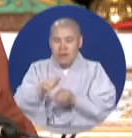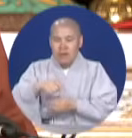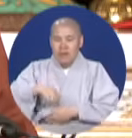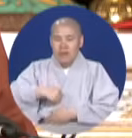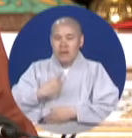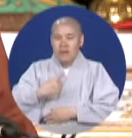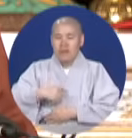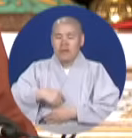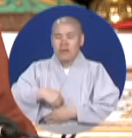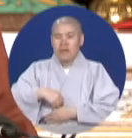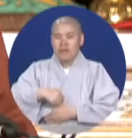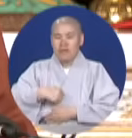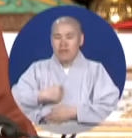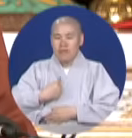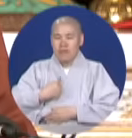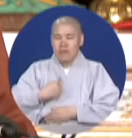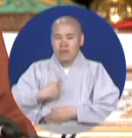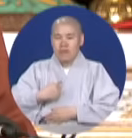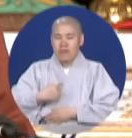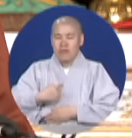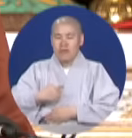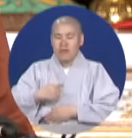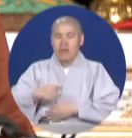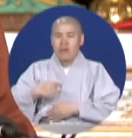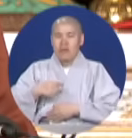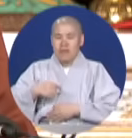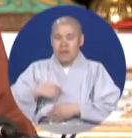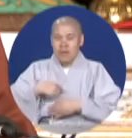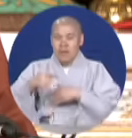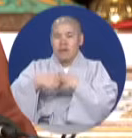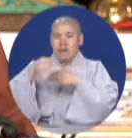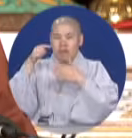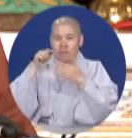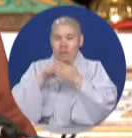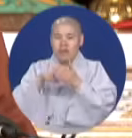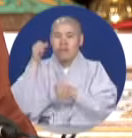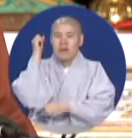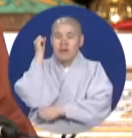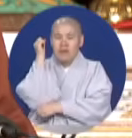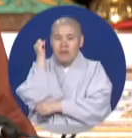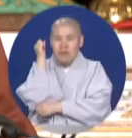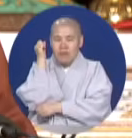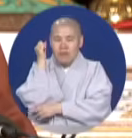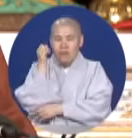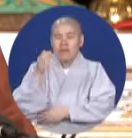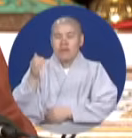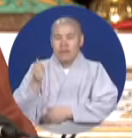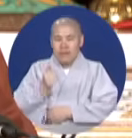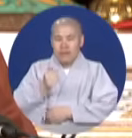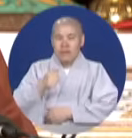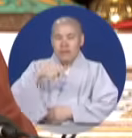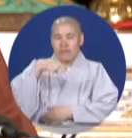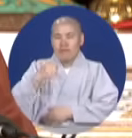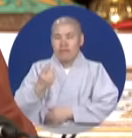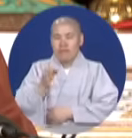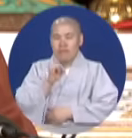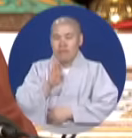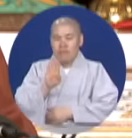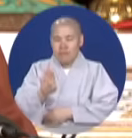스스로 자기 마음의 근원으로 돌아가는 게 그게 도업입니다.